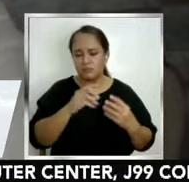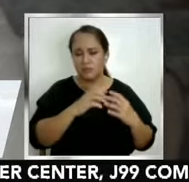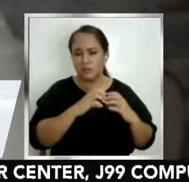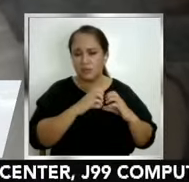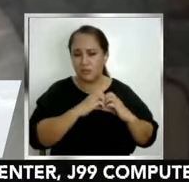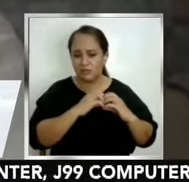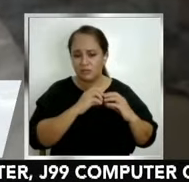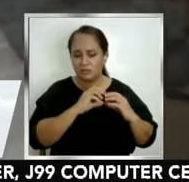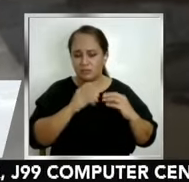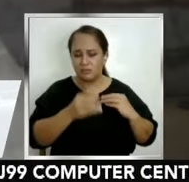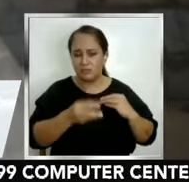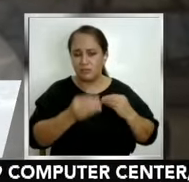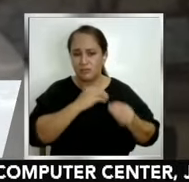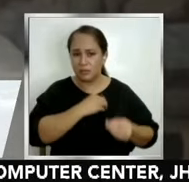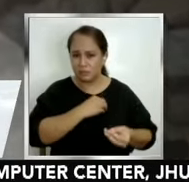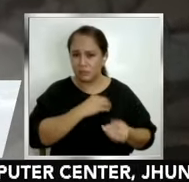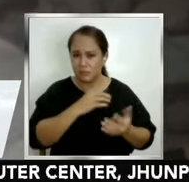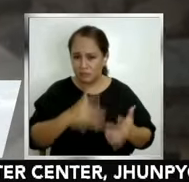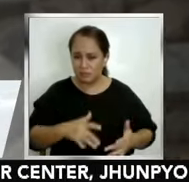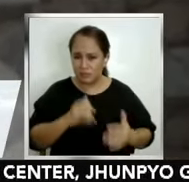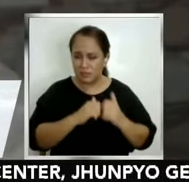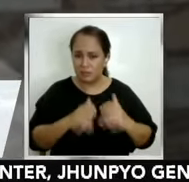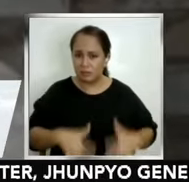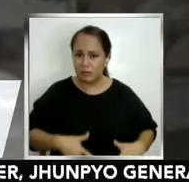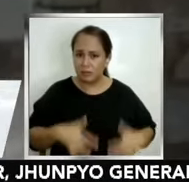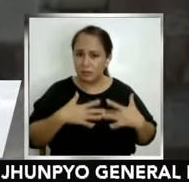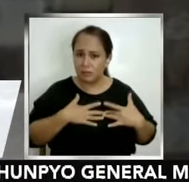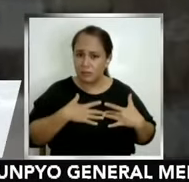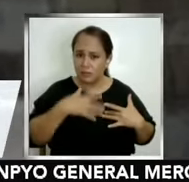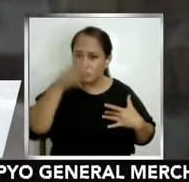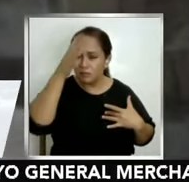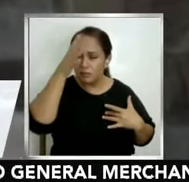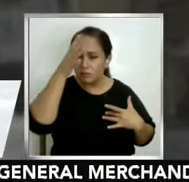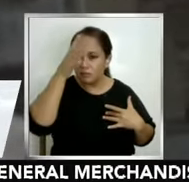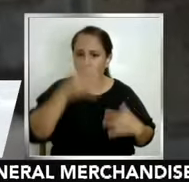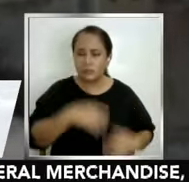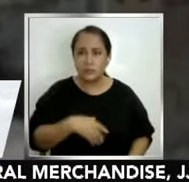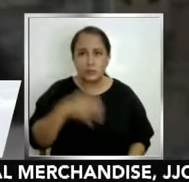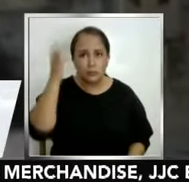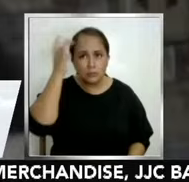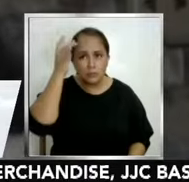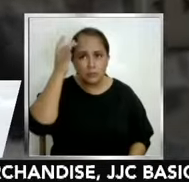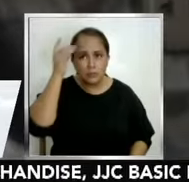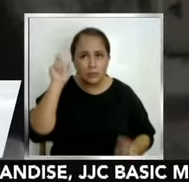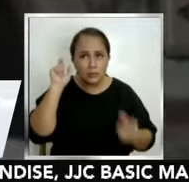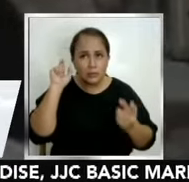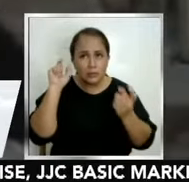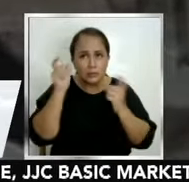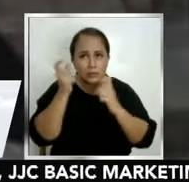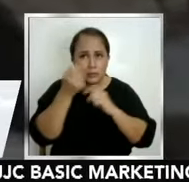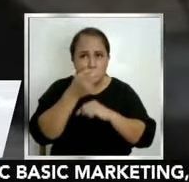mabuhay pa daw po ba? Pag pinalitan yung utak, yung mga body parts,